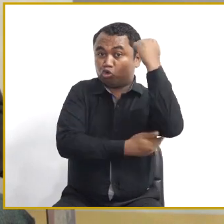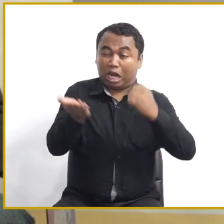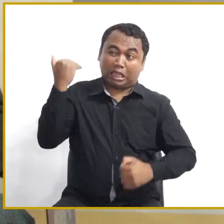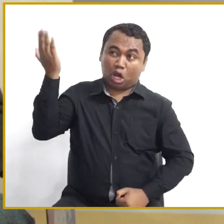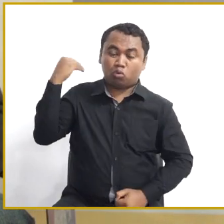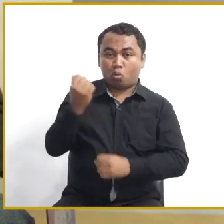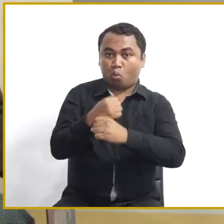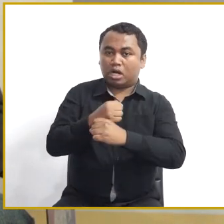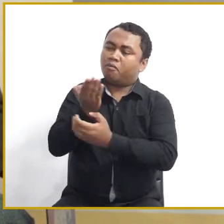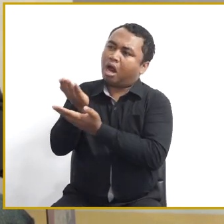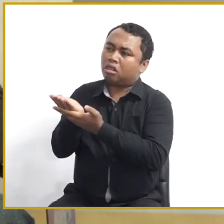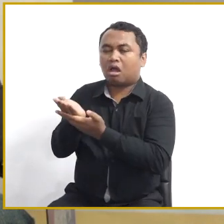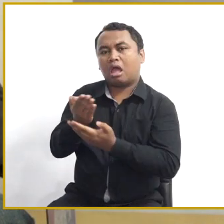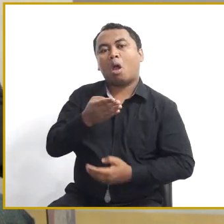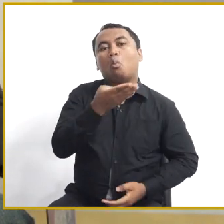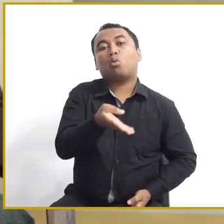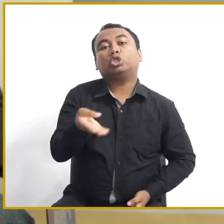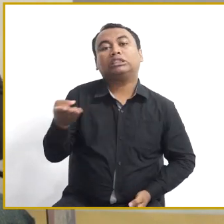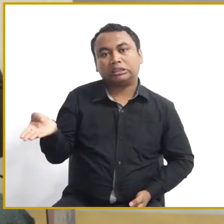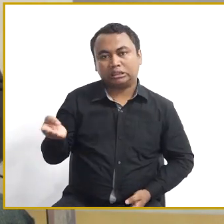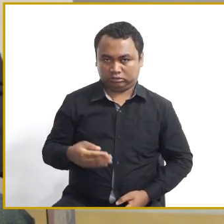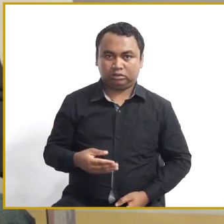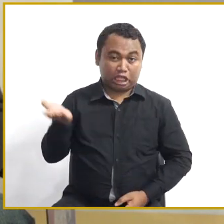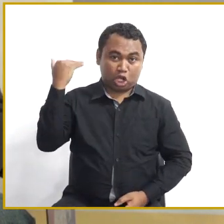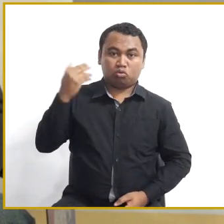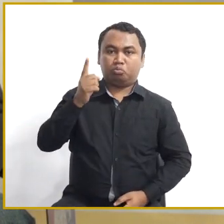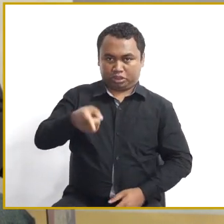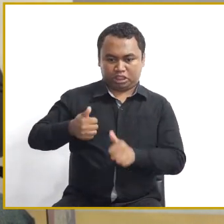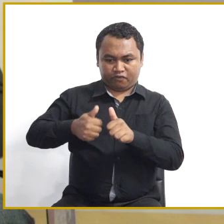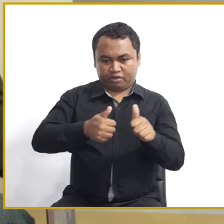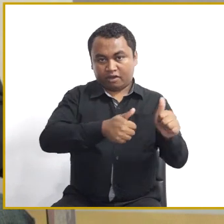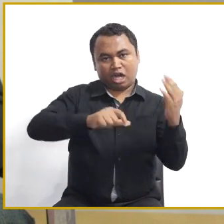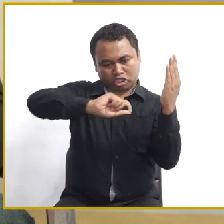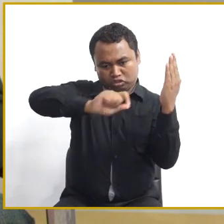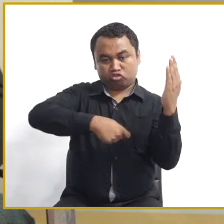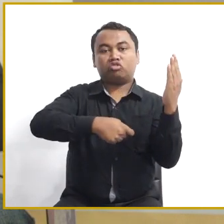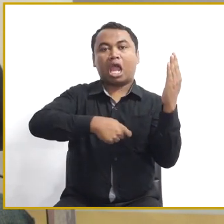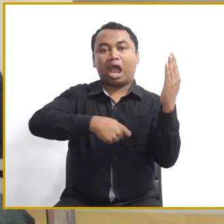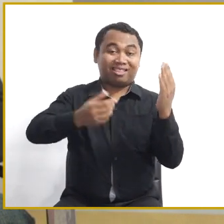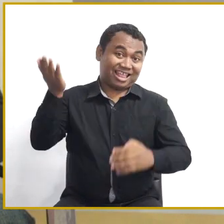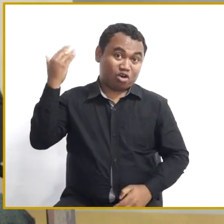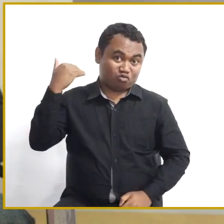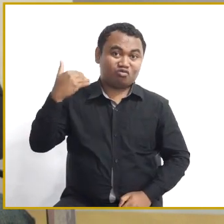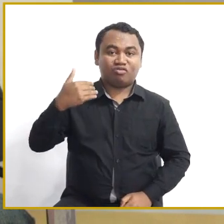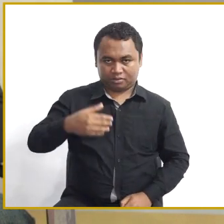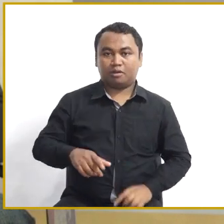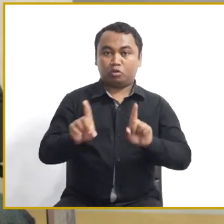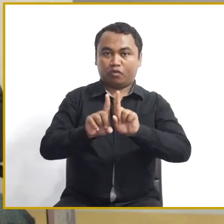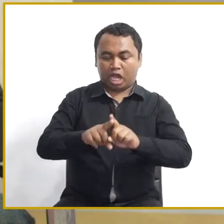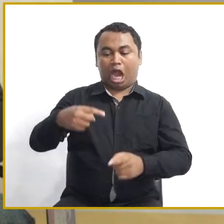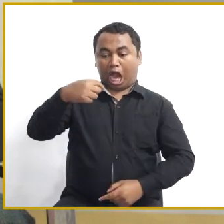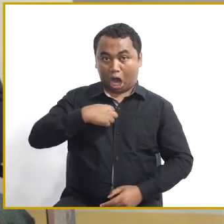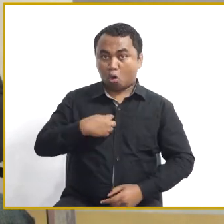borsa dia misy ny antsoina hoe engagement décennal tsy miavina zany hoe za mandray